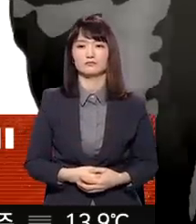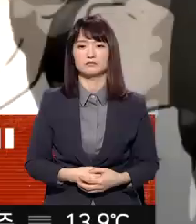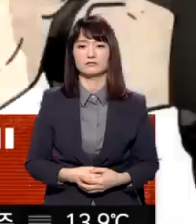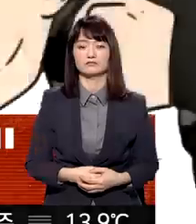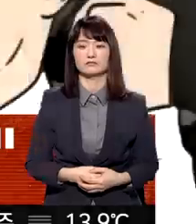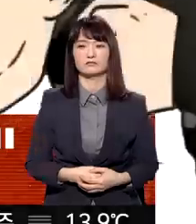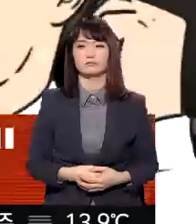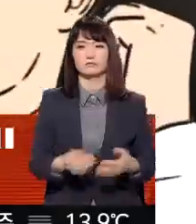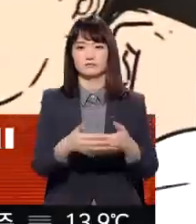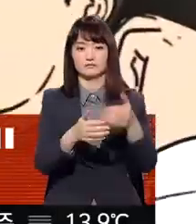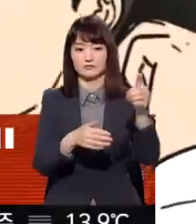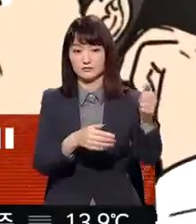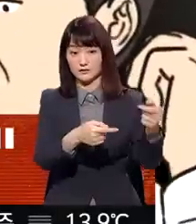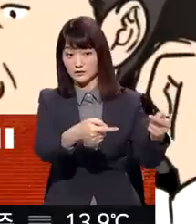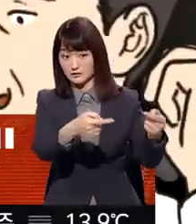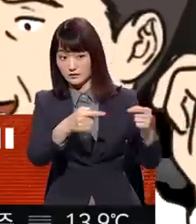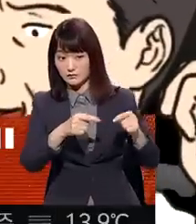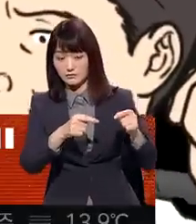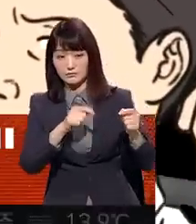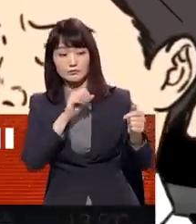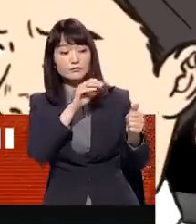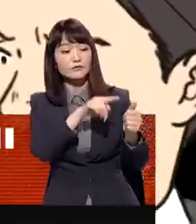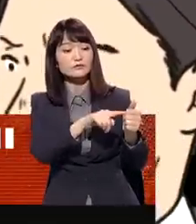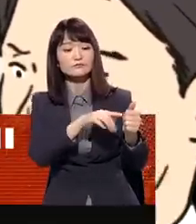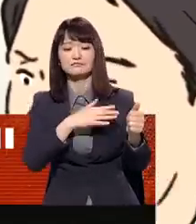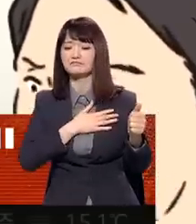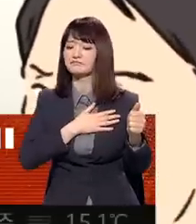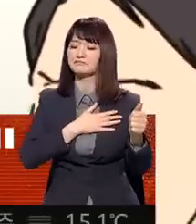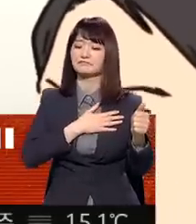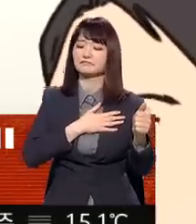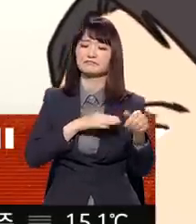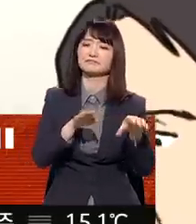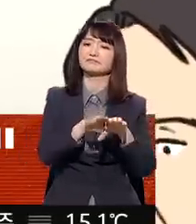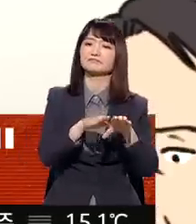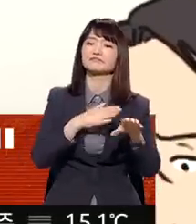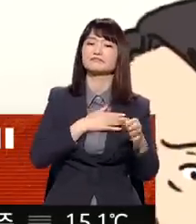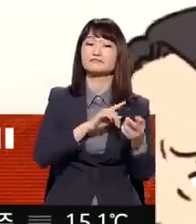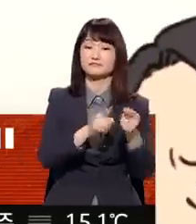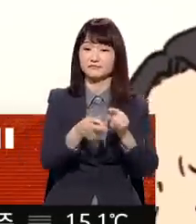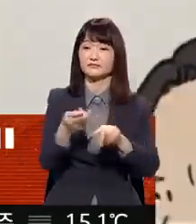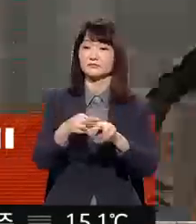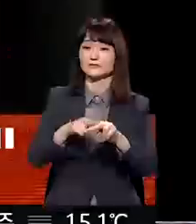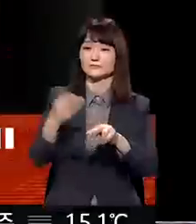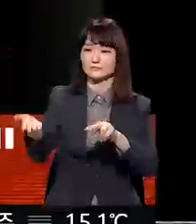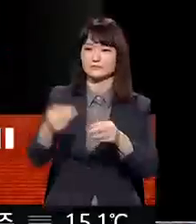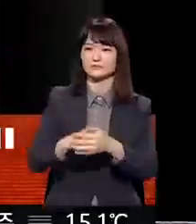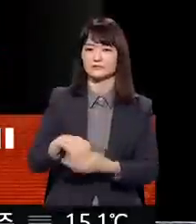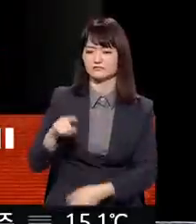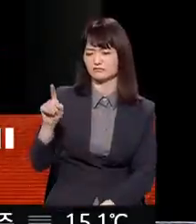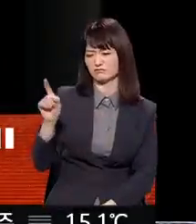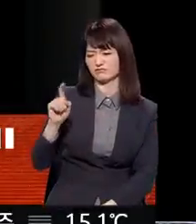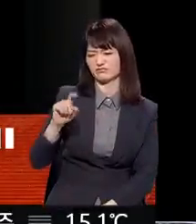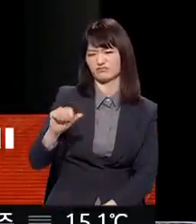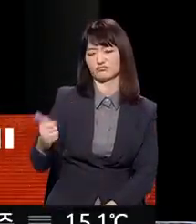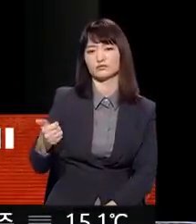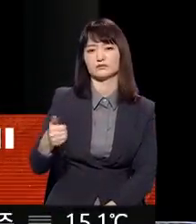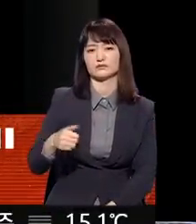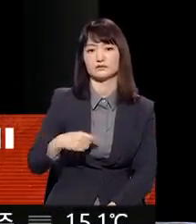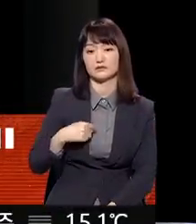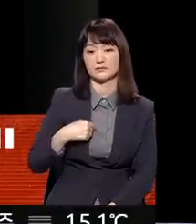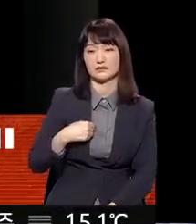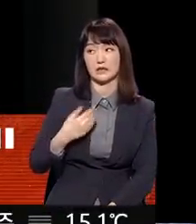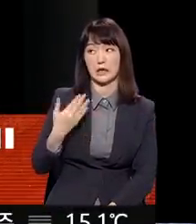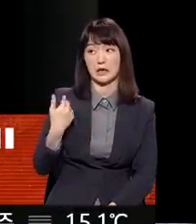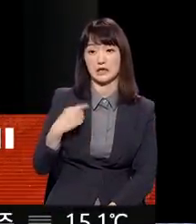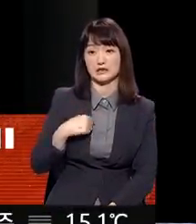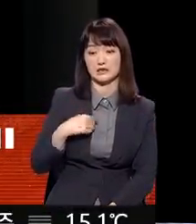우리 뭐 부장님도 가시죠. 뭐 이런 식으로 얘기를 했더니 나는 안 가. 대신 내가 선물 보낼게. 살충제. 아까 자기가 벌레라고